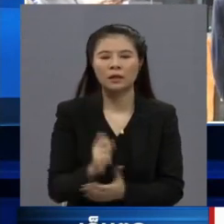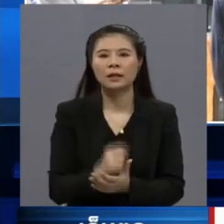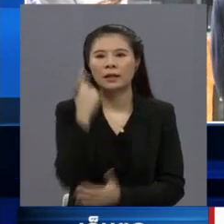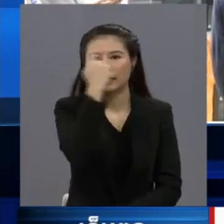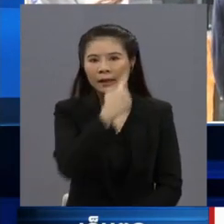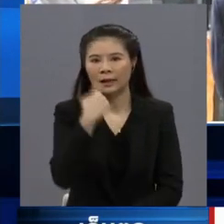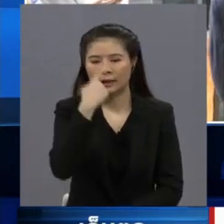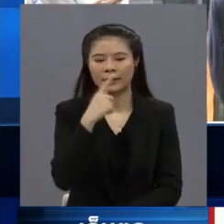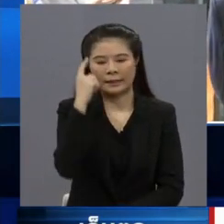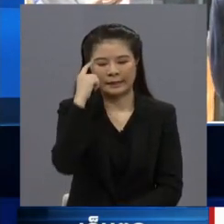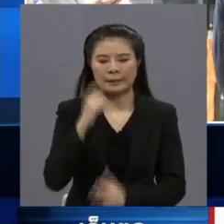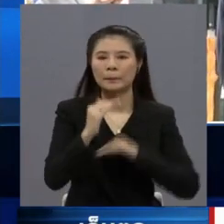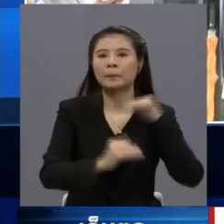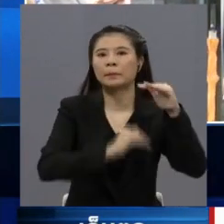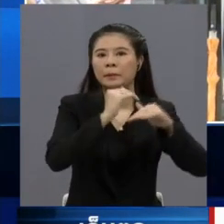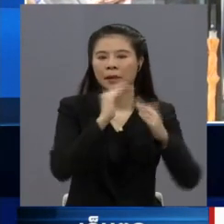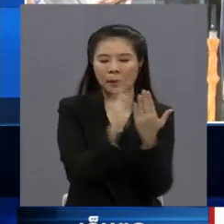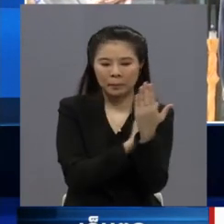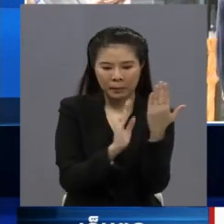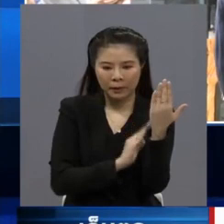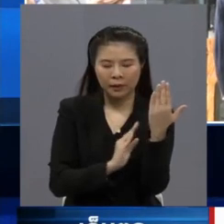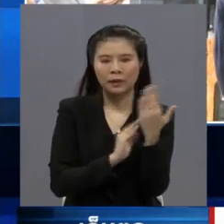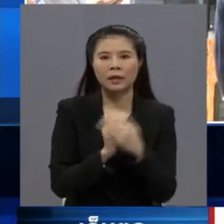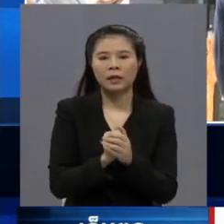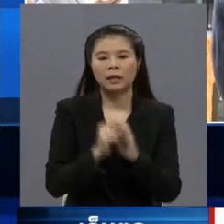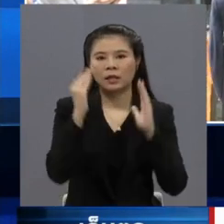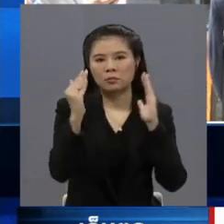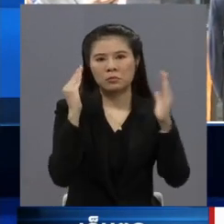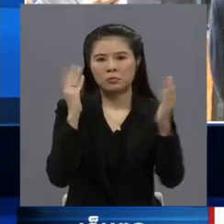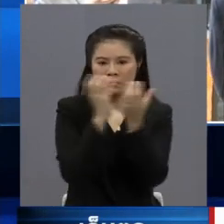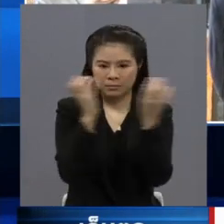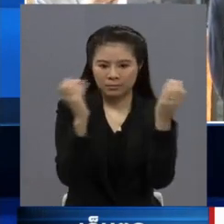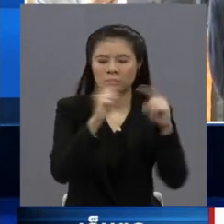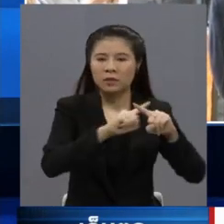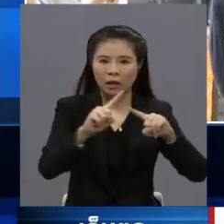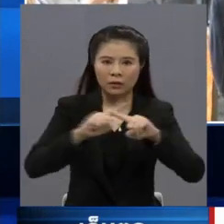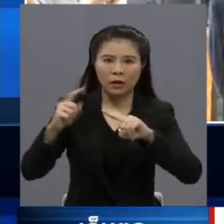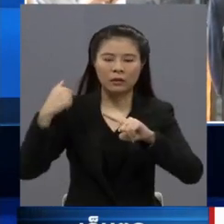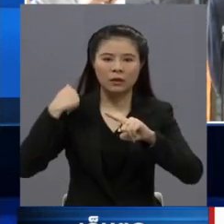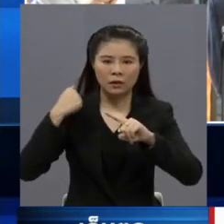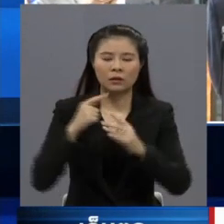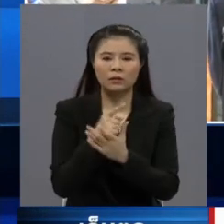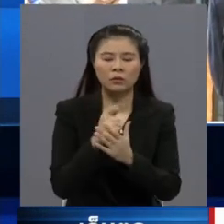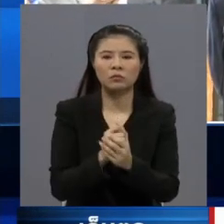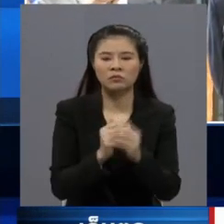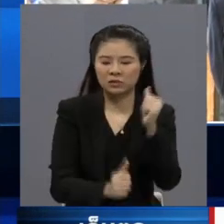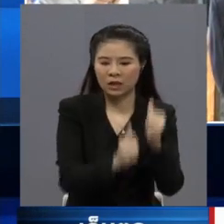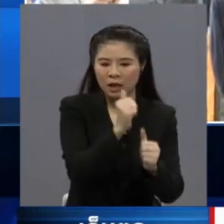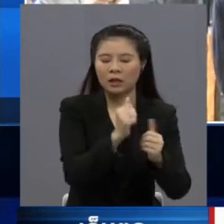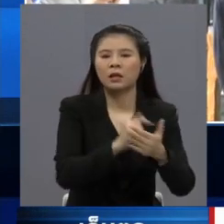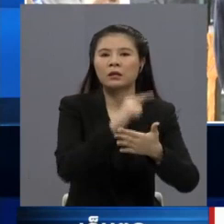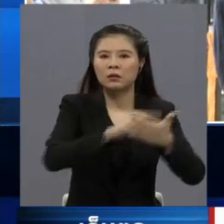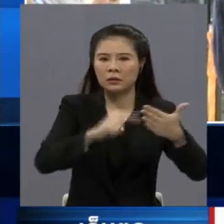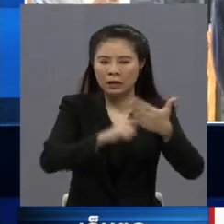าดีต่อบ้านเมืองจะยึดมั่นว่าถ้าพรรคการเมืองไหนรวบรวมเสียงส่วนใหญ่ในสภาได้ชนะการเลือกตั้งมาแล้วได้อันดับที่